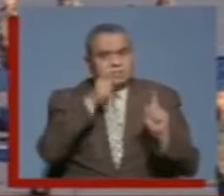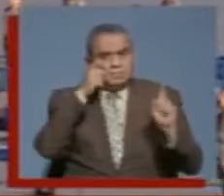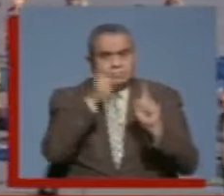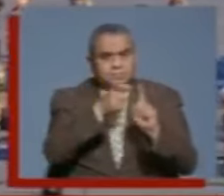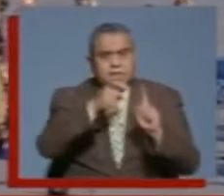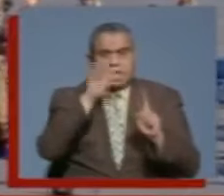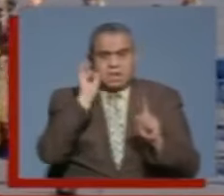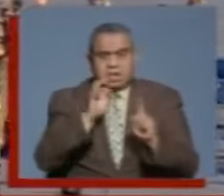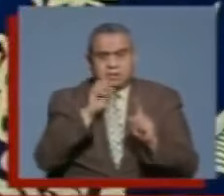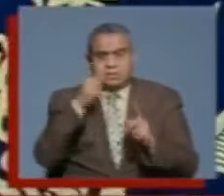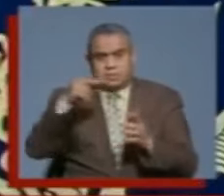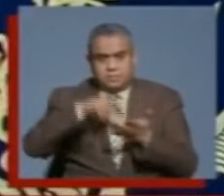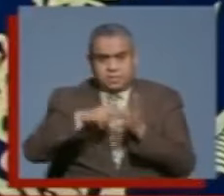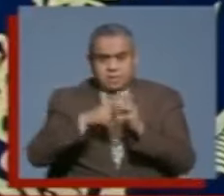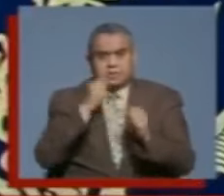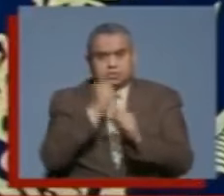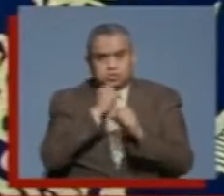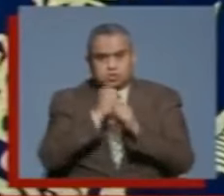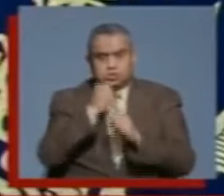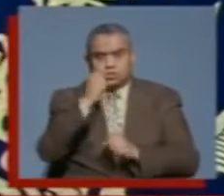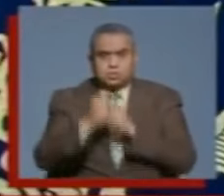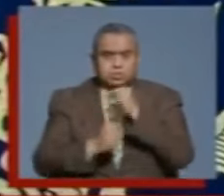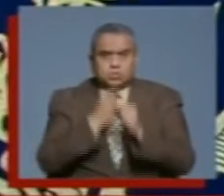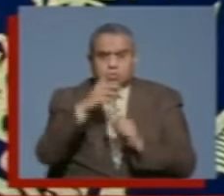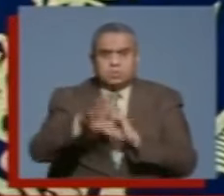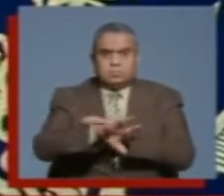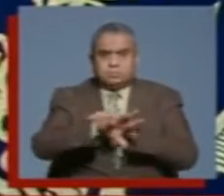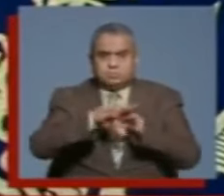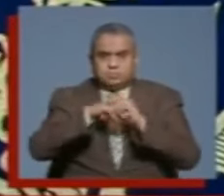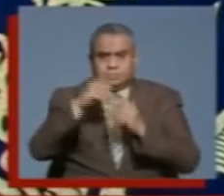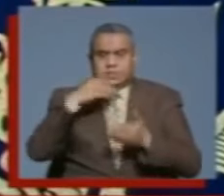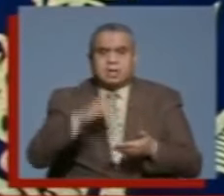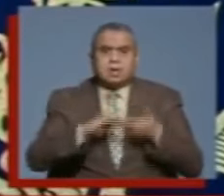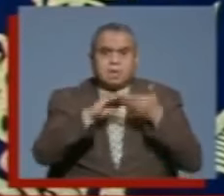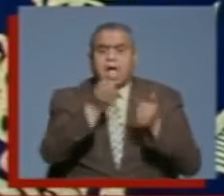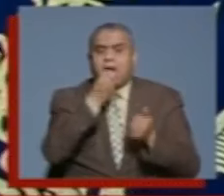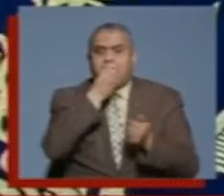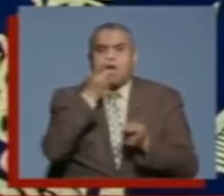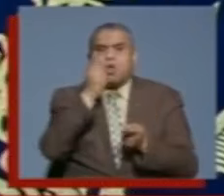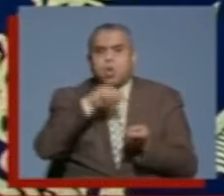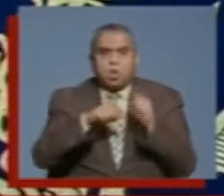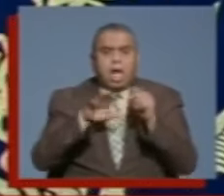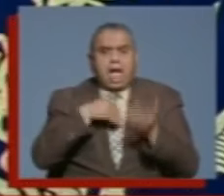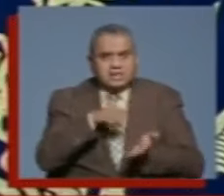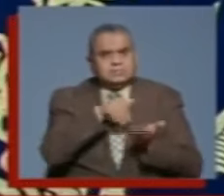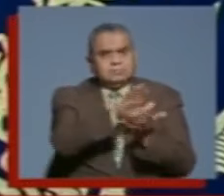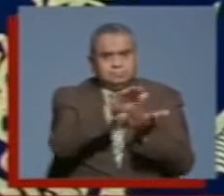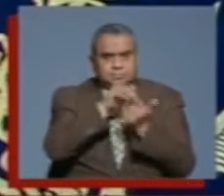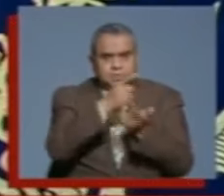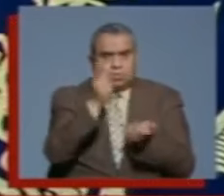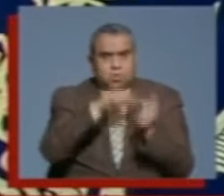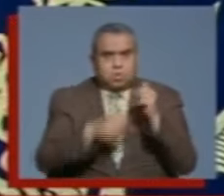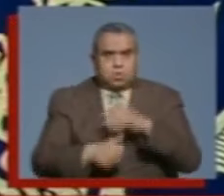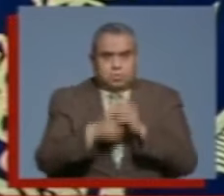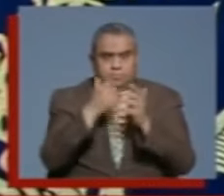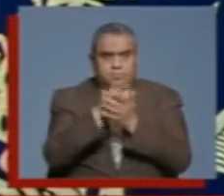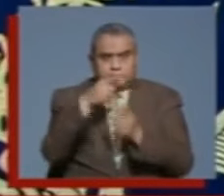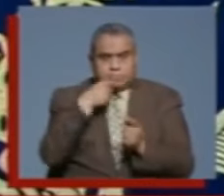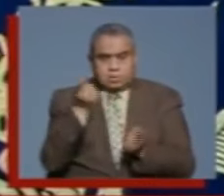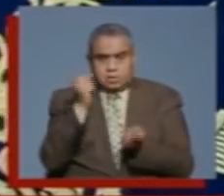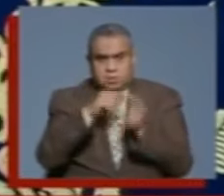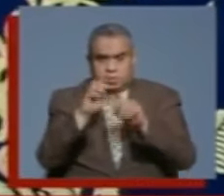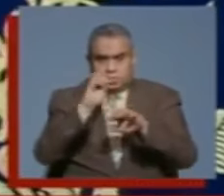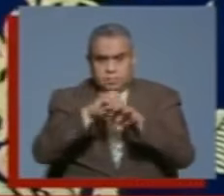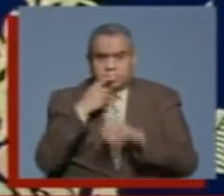وبنسعى جدا لإدخال أكبر حجم من المساعدات. أنا عايز أقول لكم إن إحنا القطاع فيه حوالي